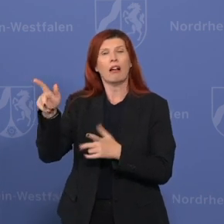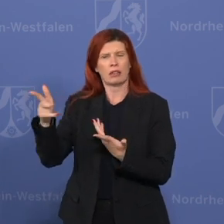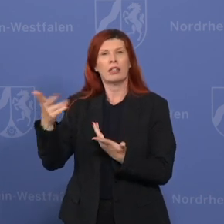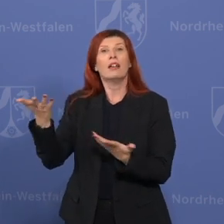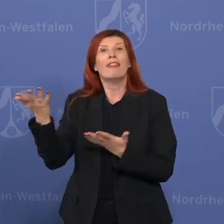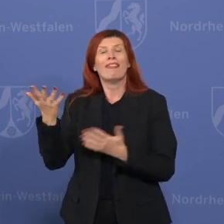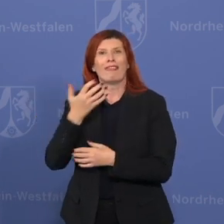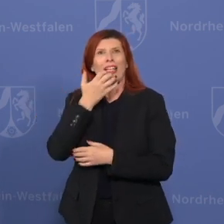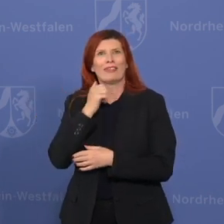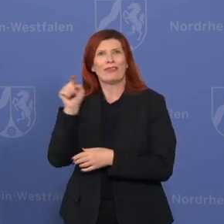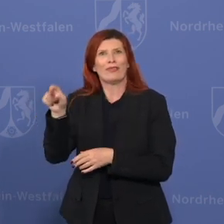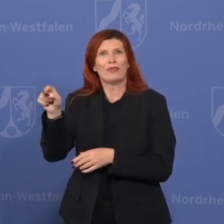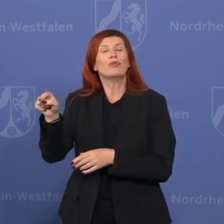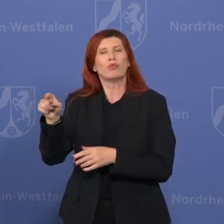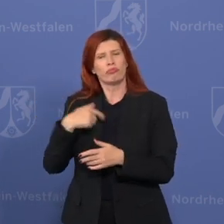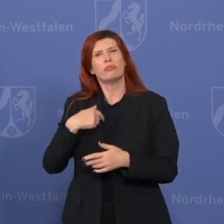die üblichen